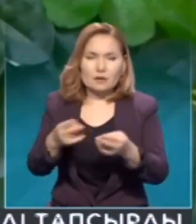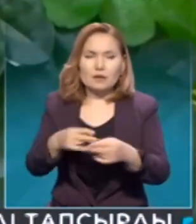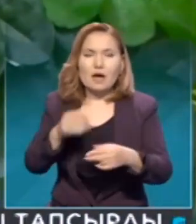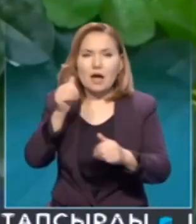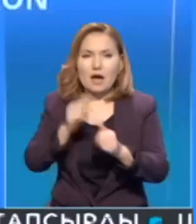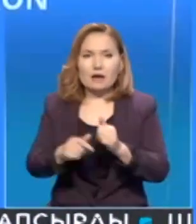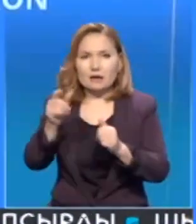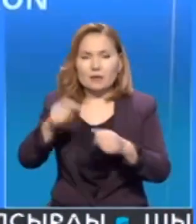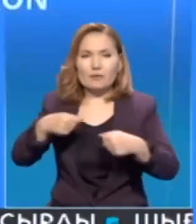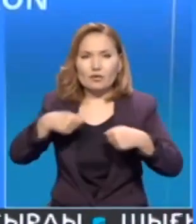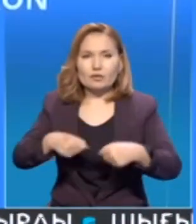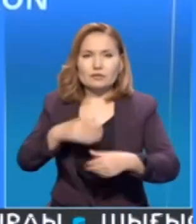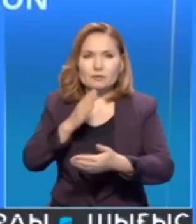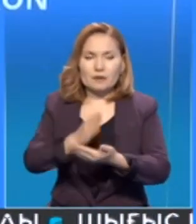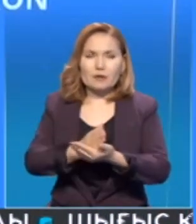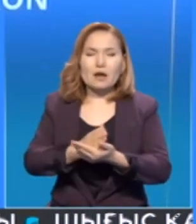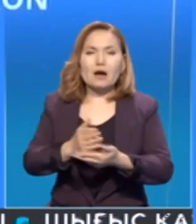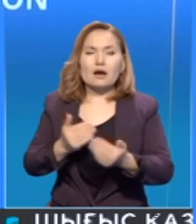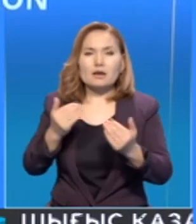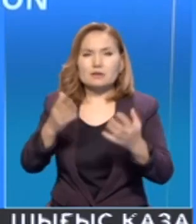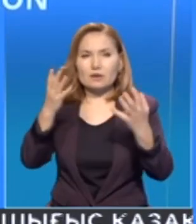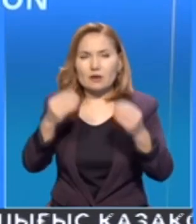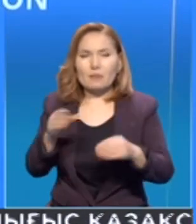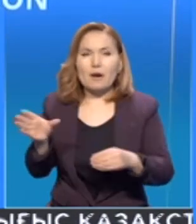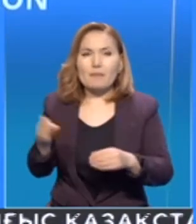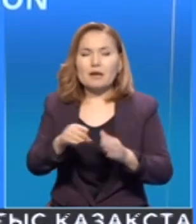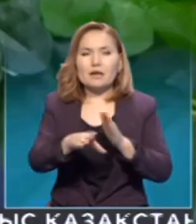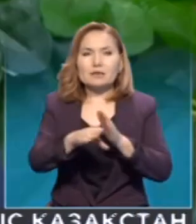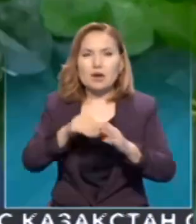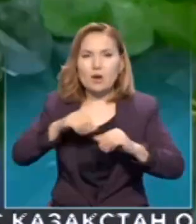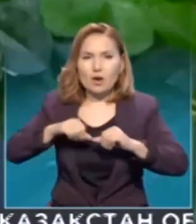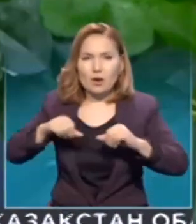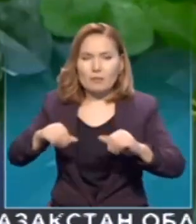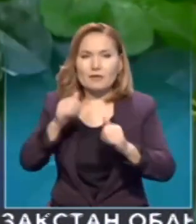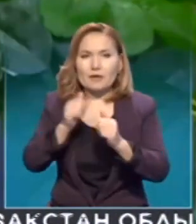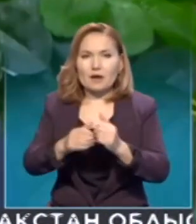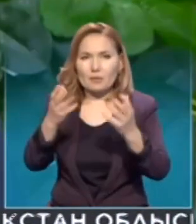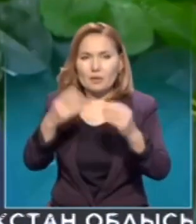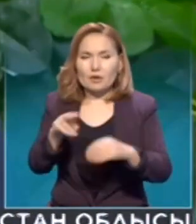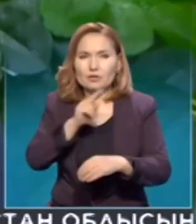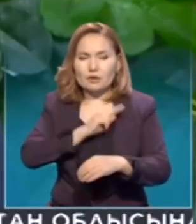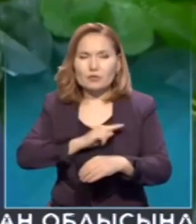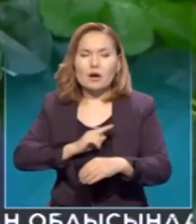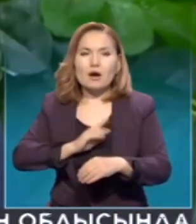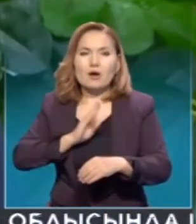бар мысалға. Қазақстанға барлық сайлау комиссиялары күнделікті